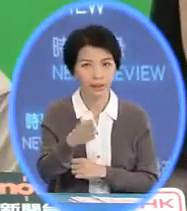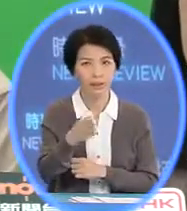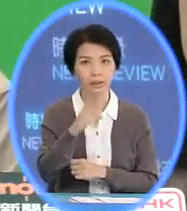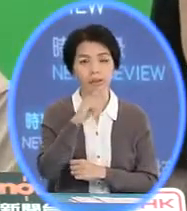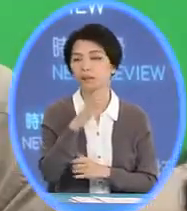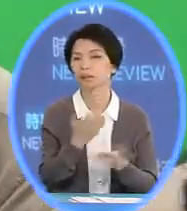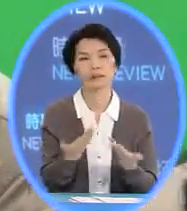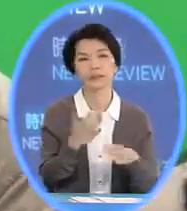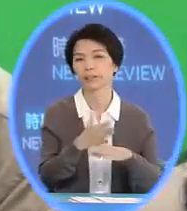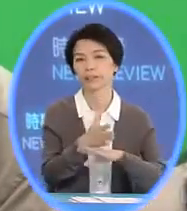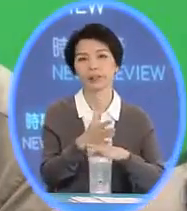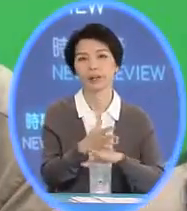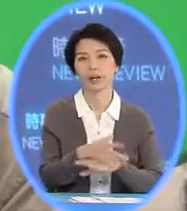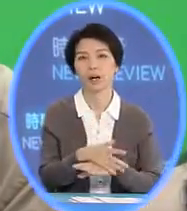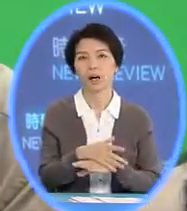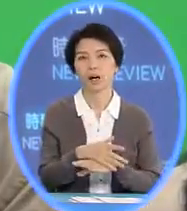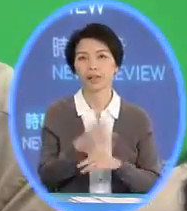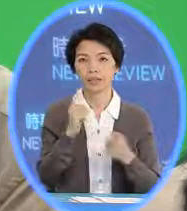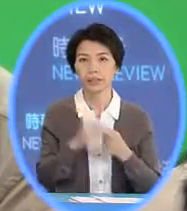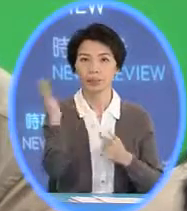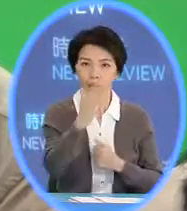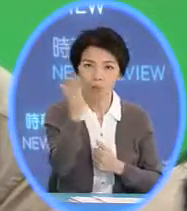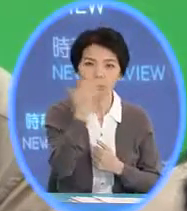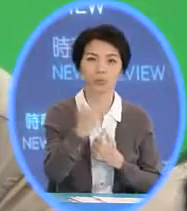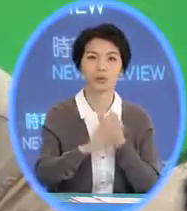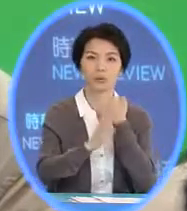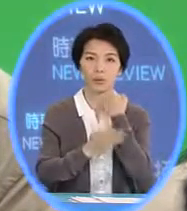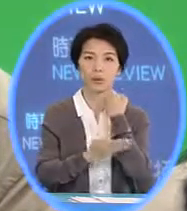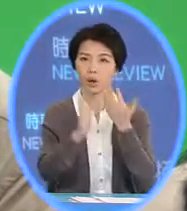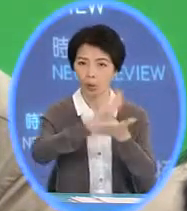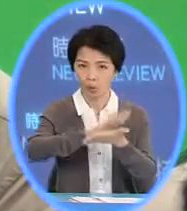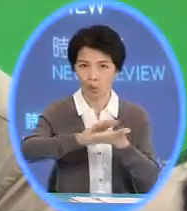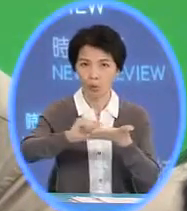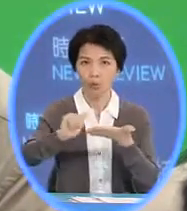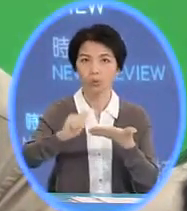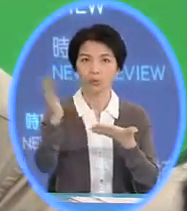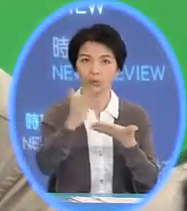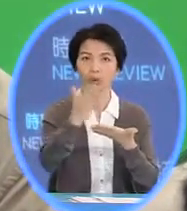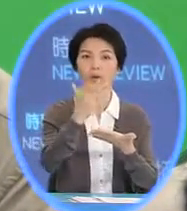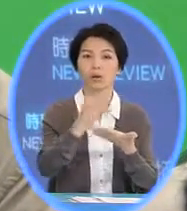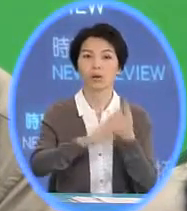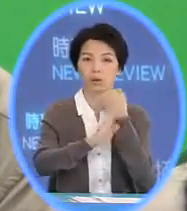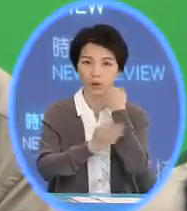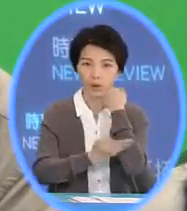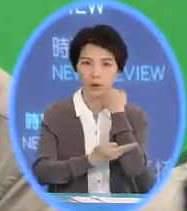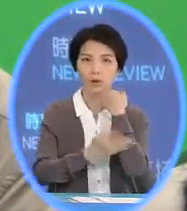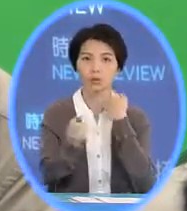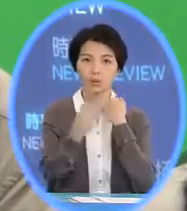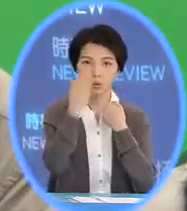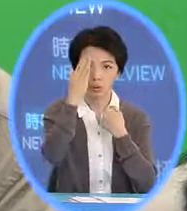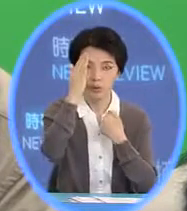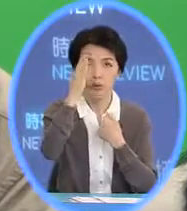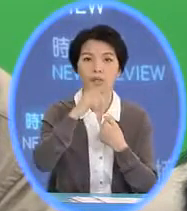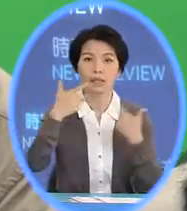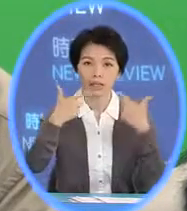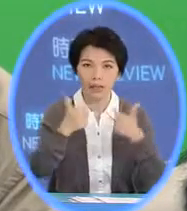經太遲㗎啦。我仍寧願一定要有個颱風法例，有個清清楚楚嘅颱風勞工權益法例，然後災後嘅可以適